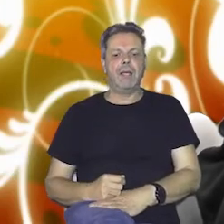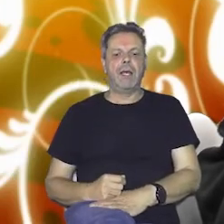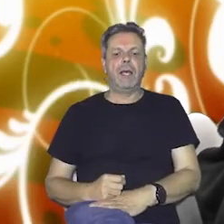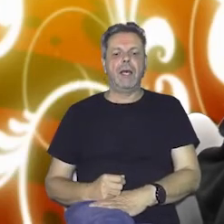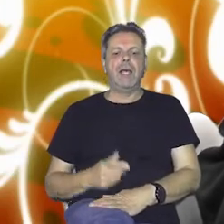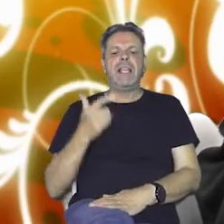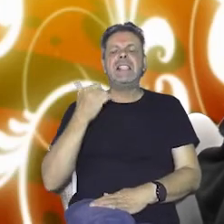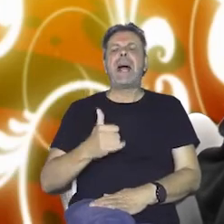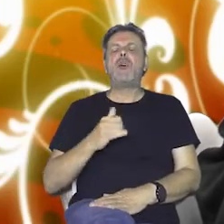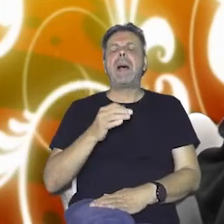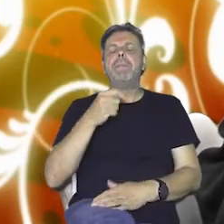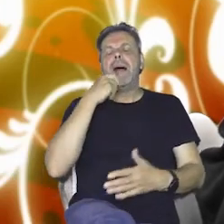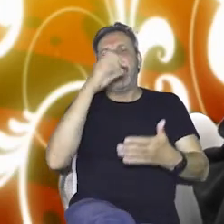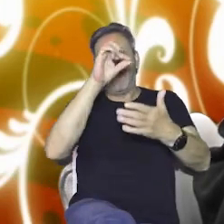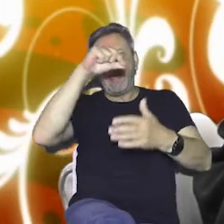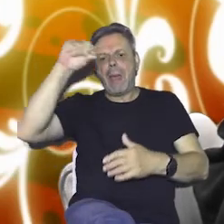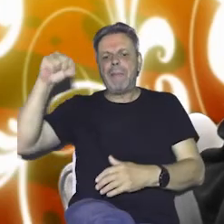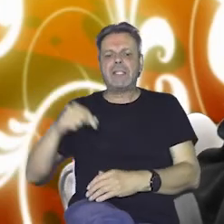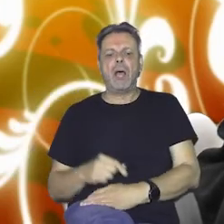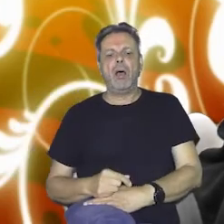Samo sam napisao